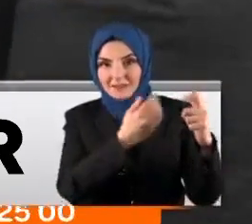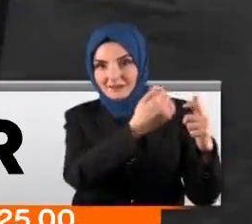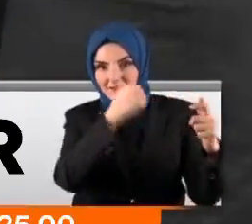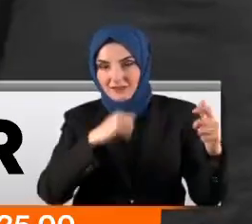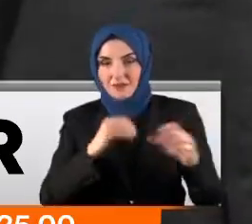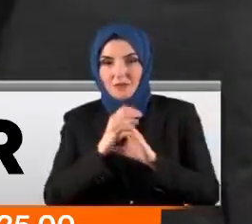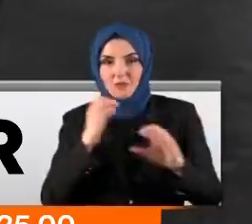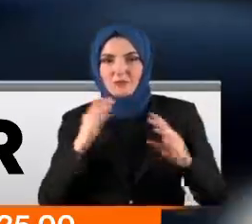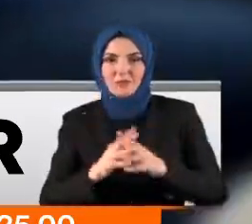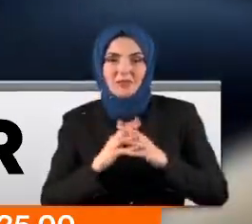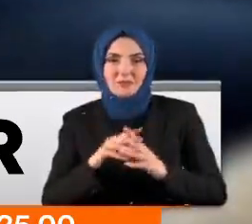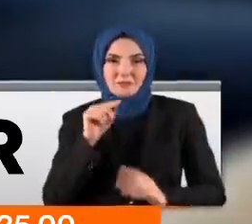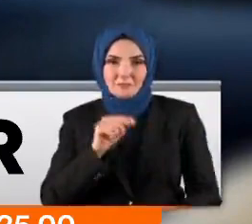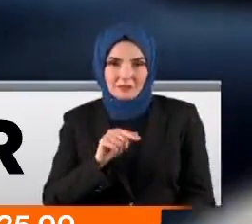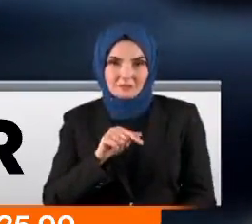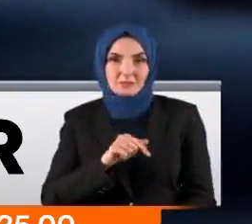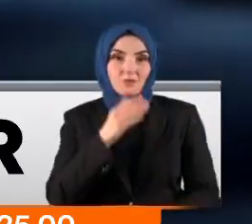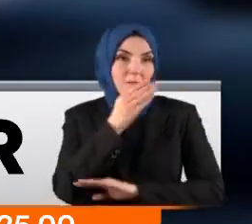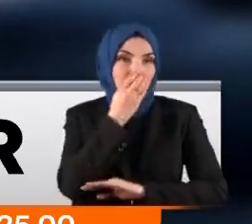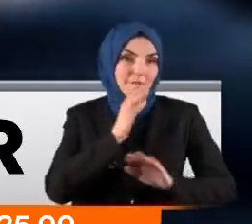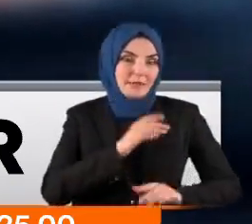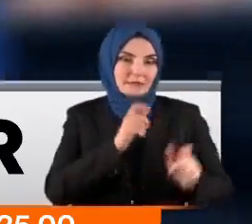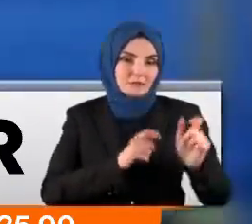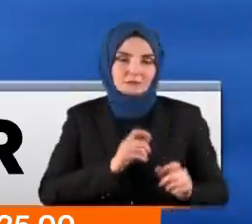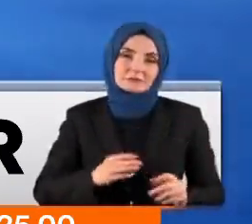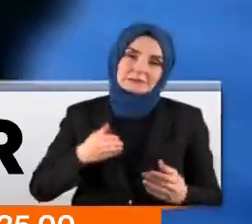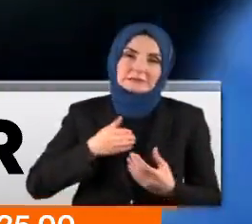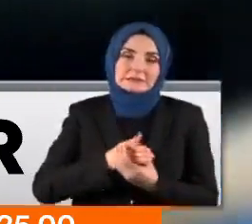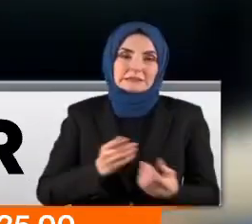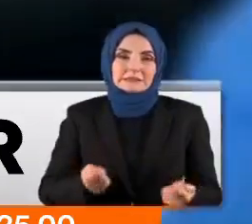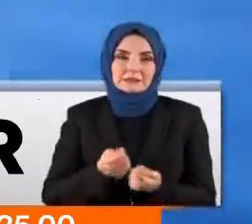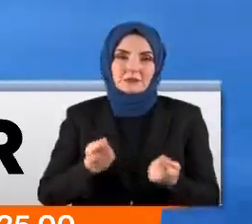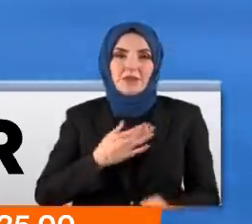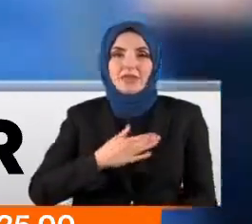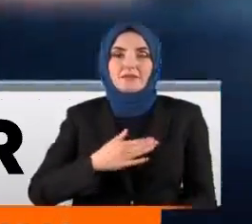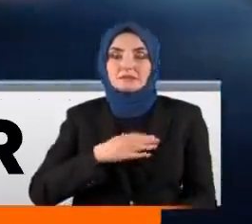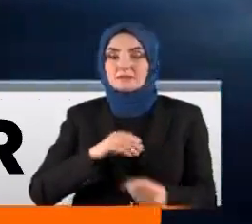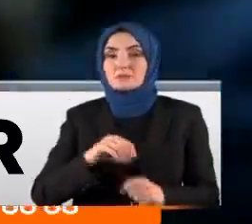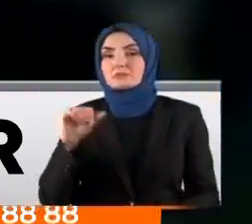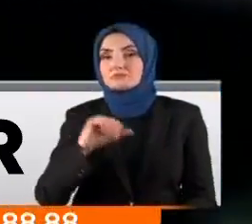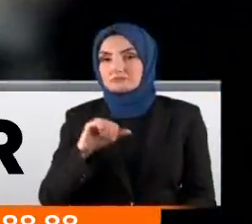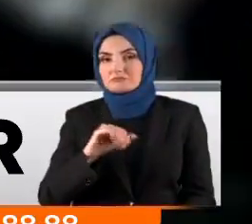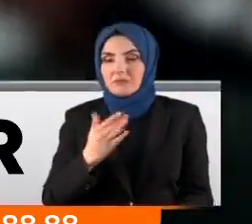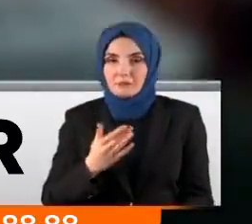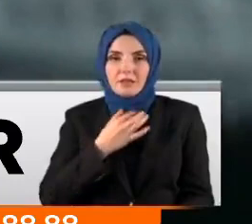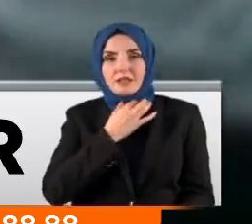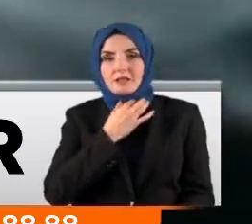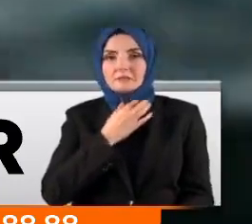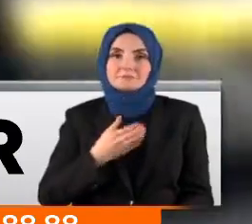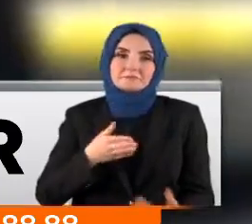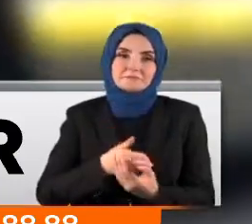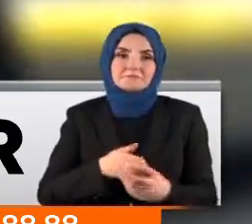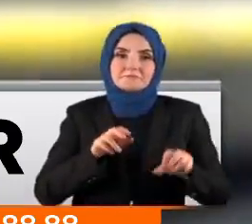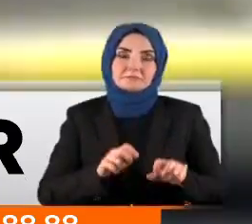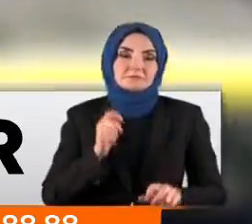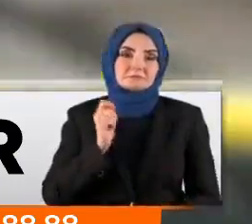Bela sığmaya çalışıyor içerde nefes almak bile çok güç ama yolcular buna rağmen çaresiz binmek zorunda kalıyor Çünkü